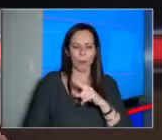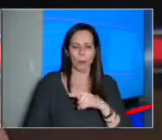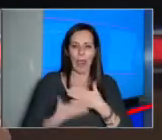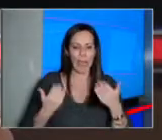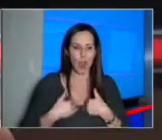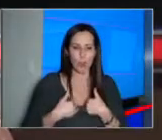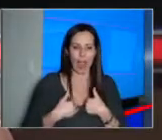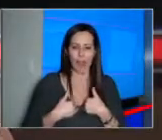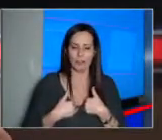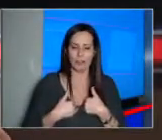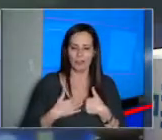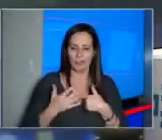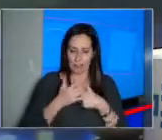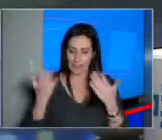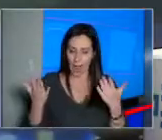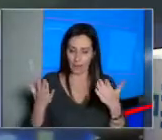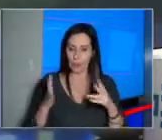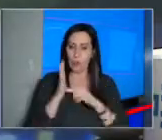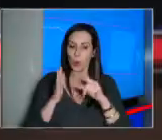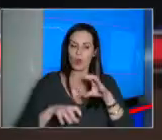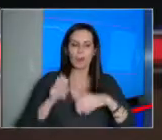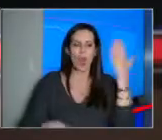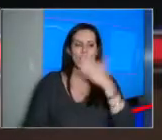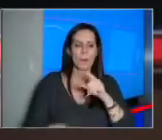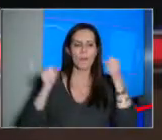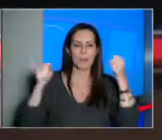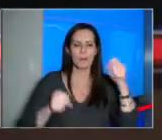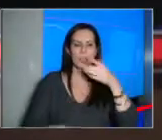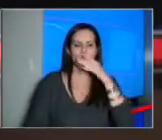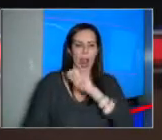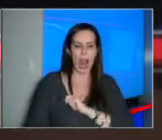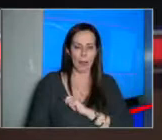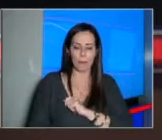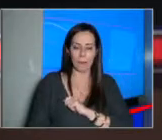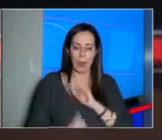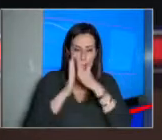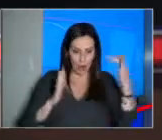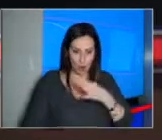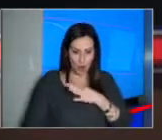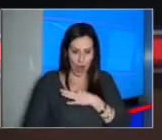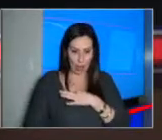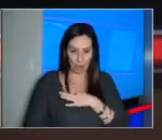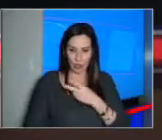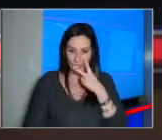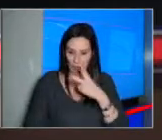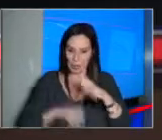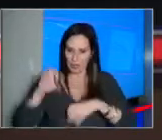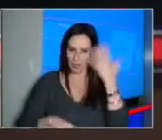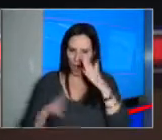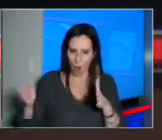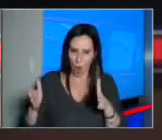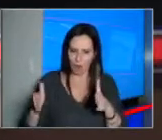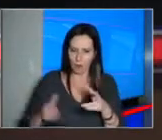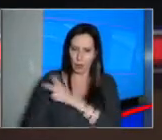אותה פה. סתם לדוגמה. תמונה של פנתרים שחורים מפגינים בכיכר ציון. בארכיון שלי, כשאתה תראה את הפנתרים השחורים